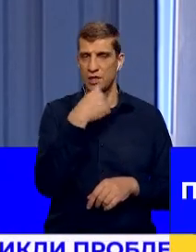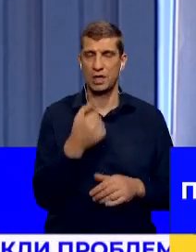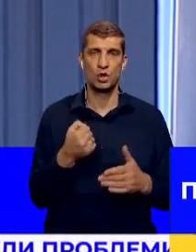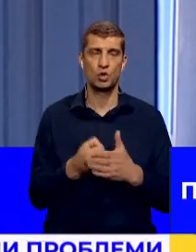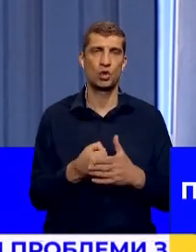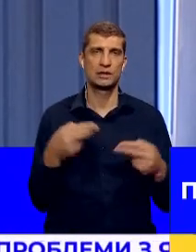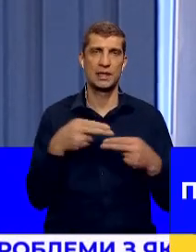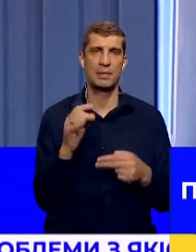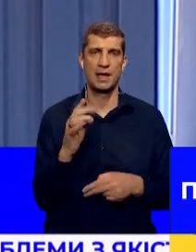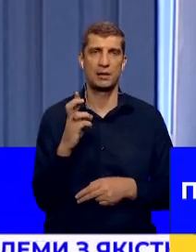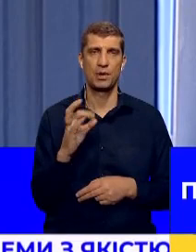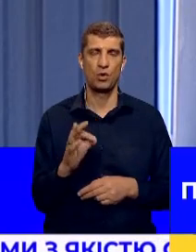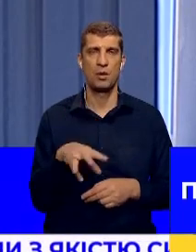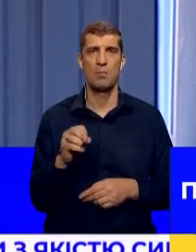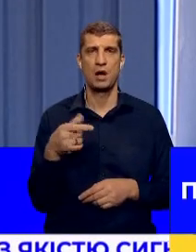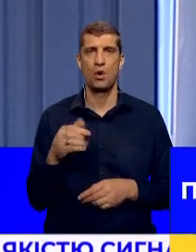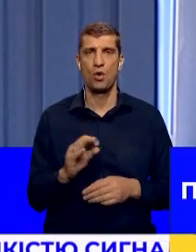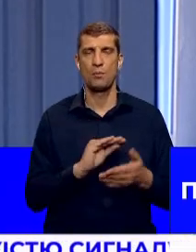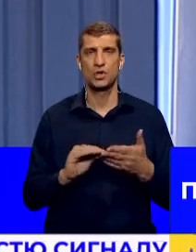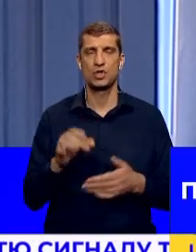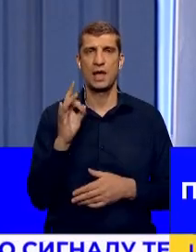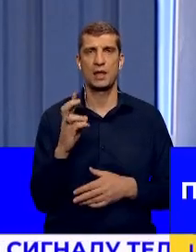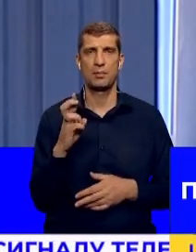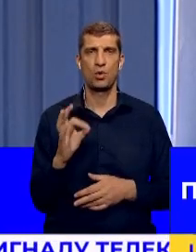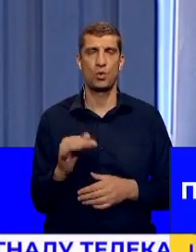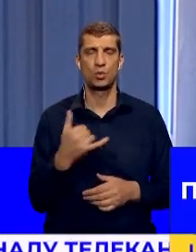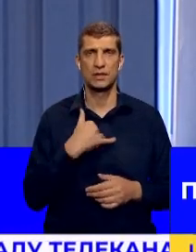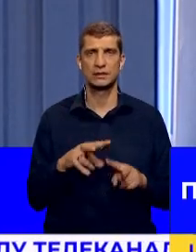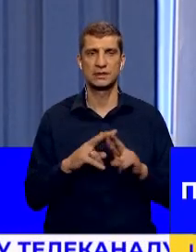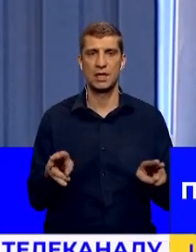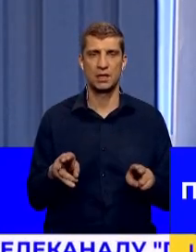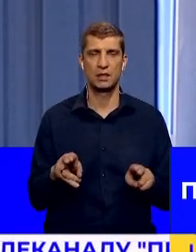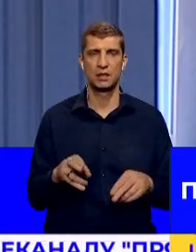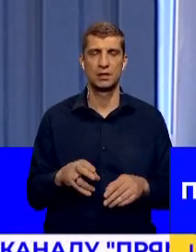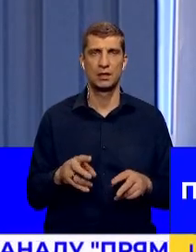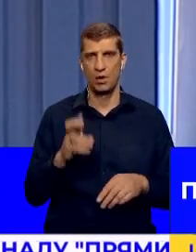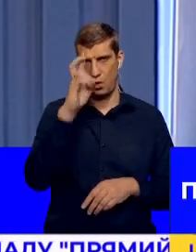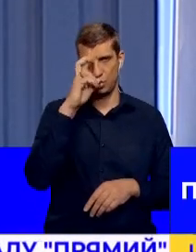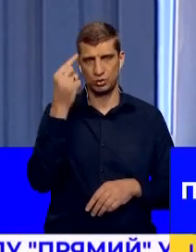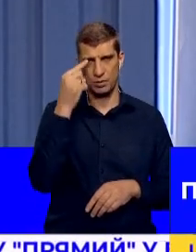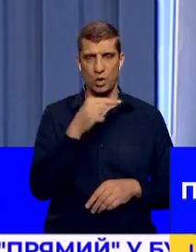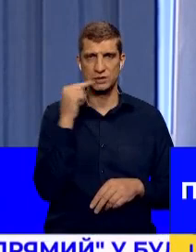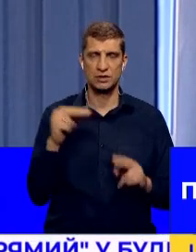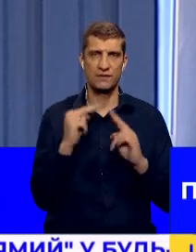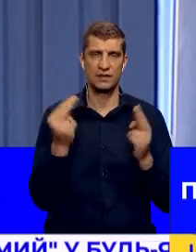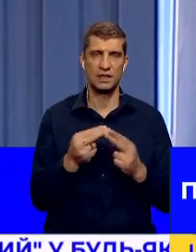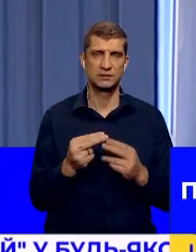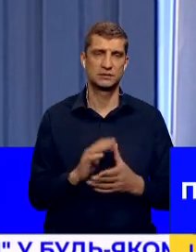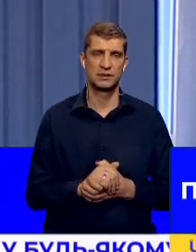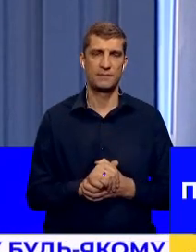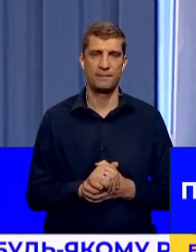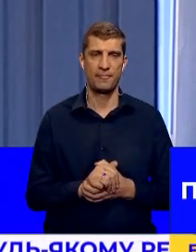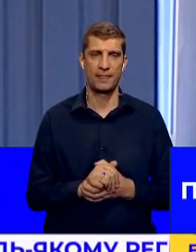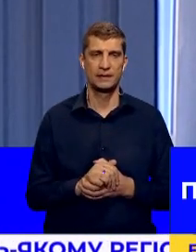теми РНБО. Марго пише, що РНБО в нас як Госдума Російської Федерації. Чарівне